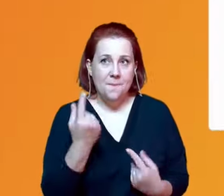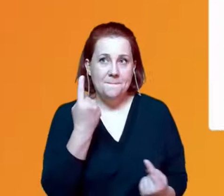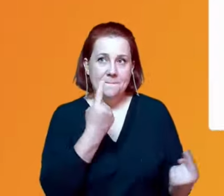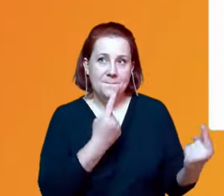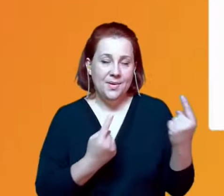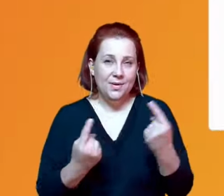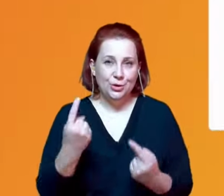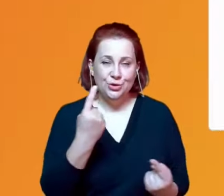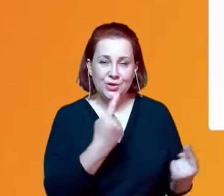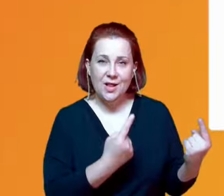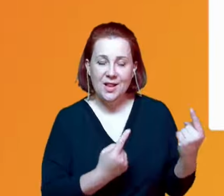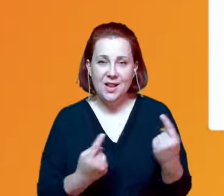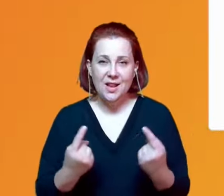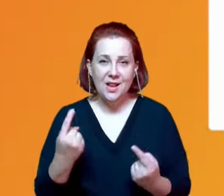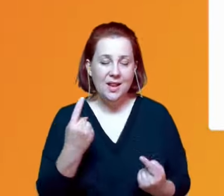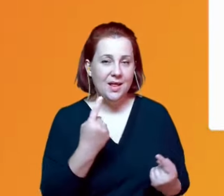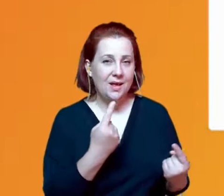teraz